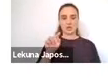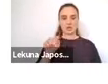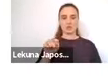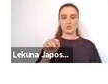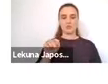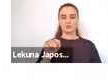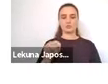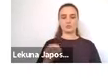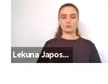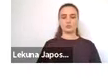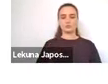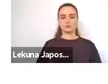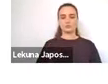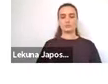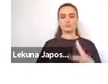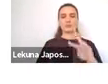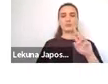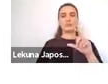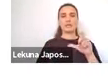რომ ლეგო, ანუ